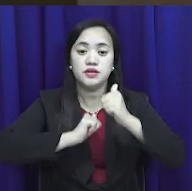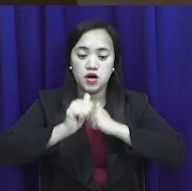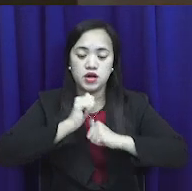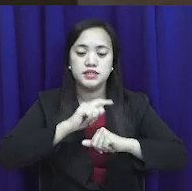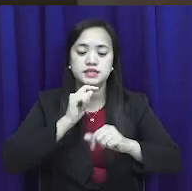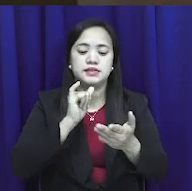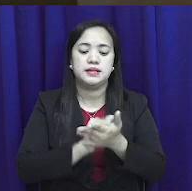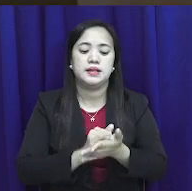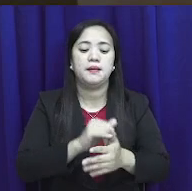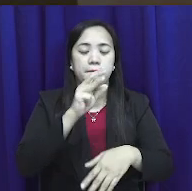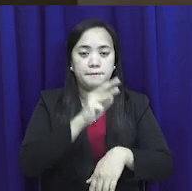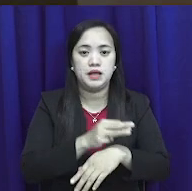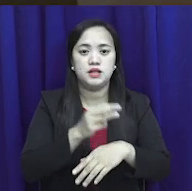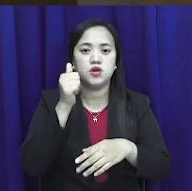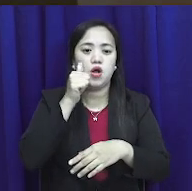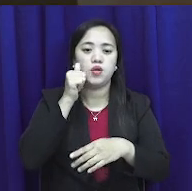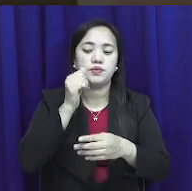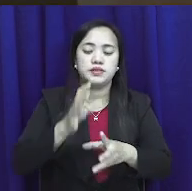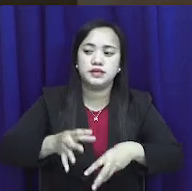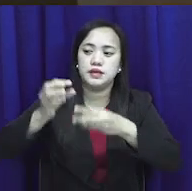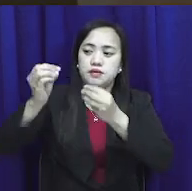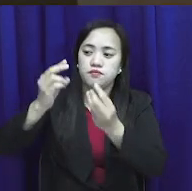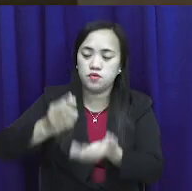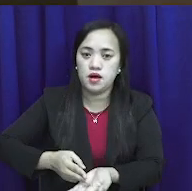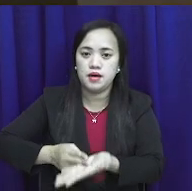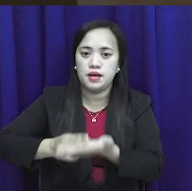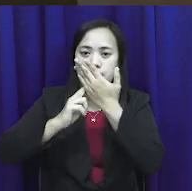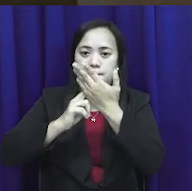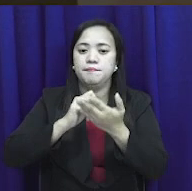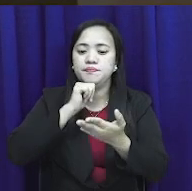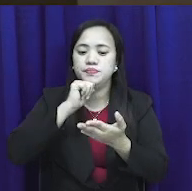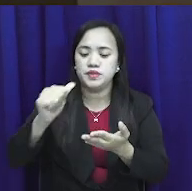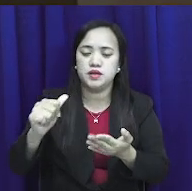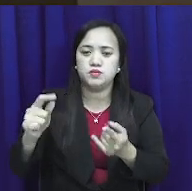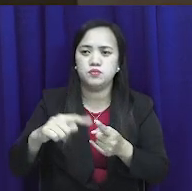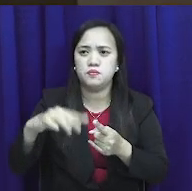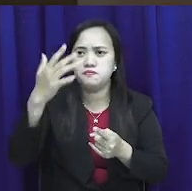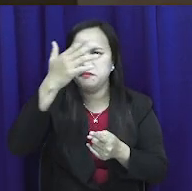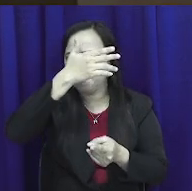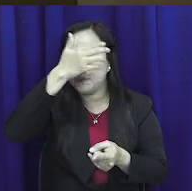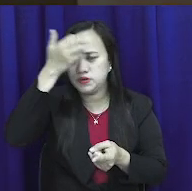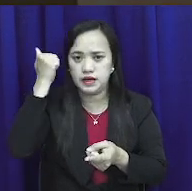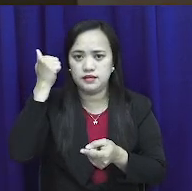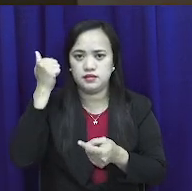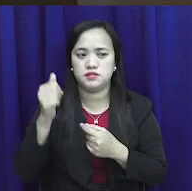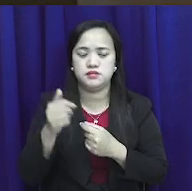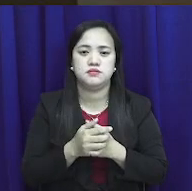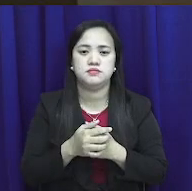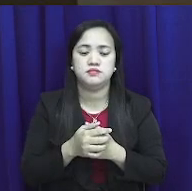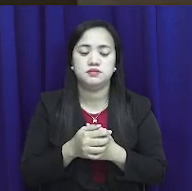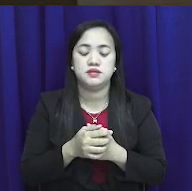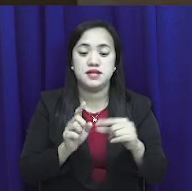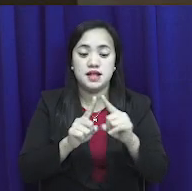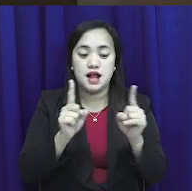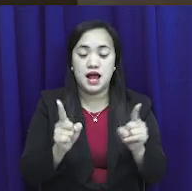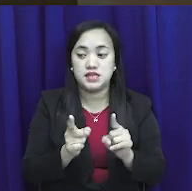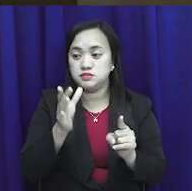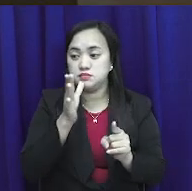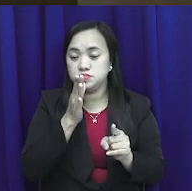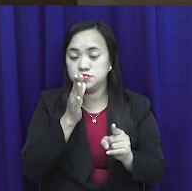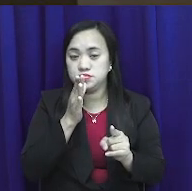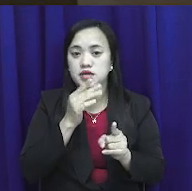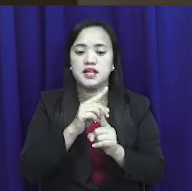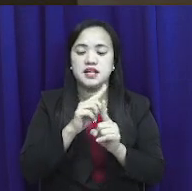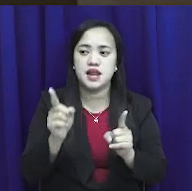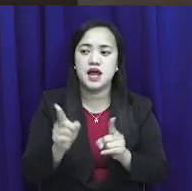iyong pagiging asawa atong pagiging ina hindi ipapaluto yung pagiging ina at pagiging